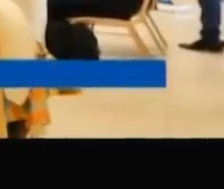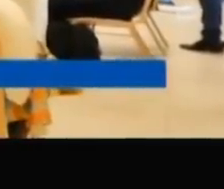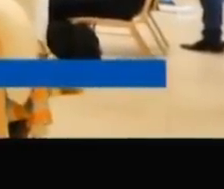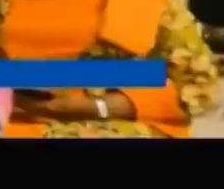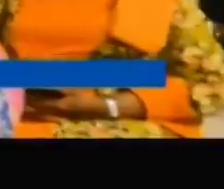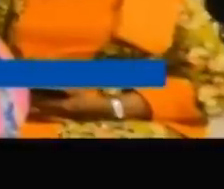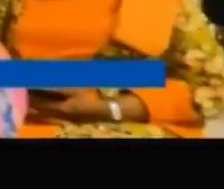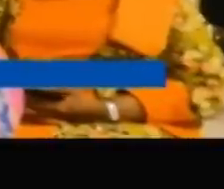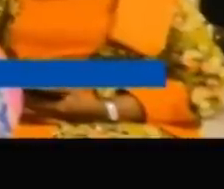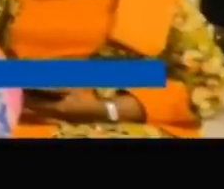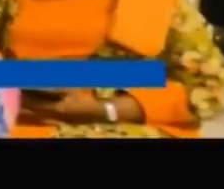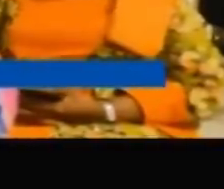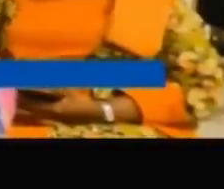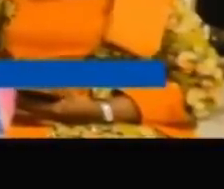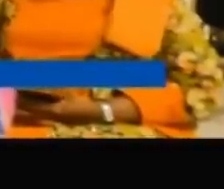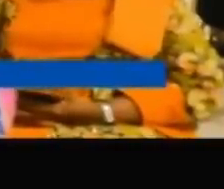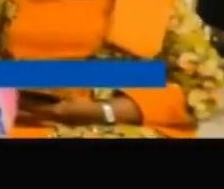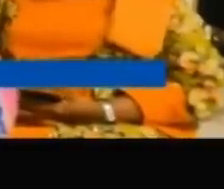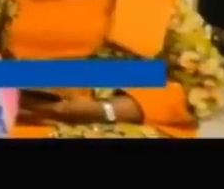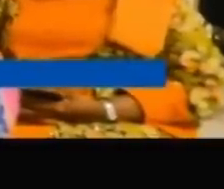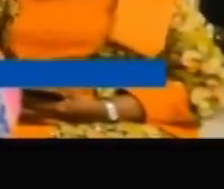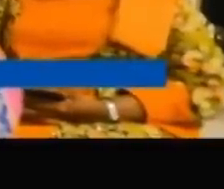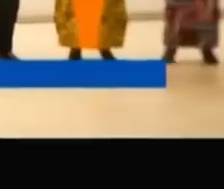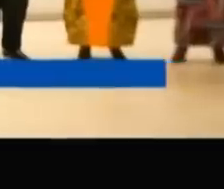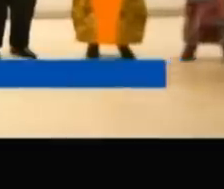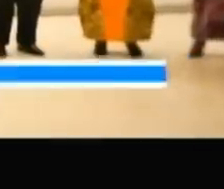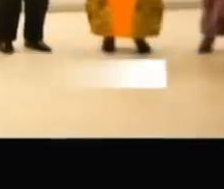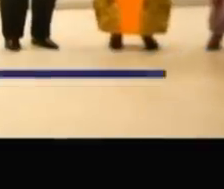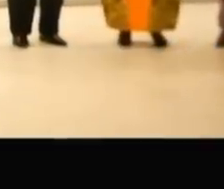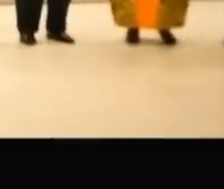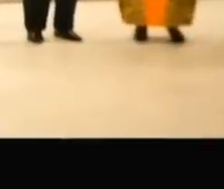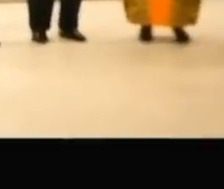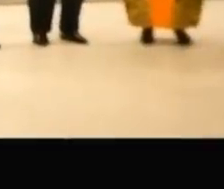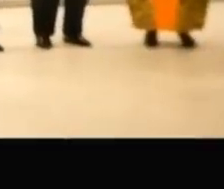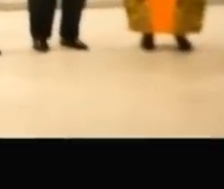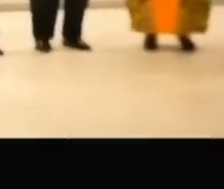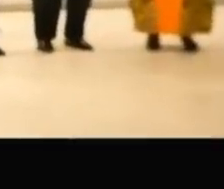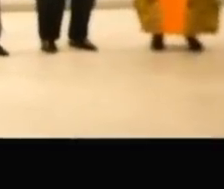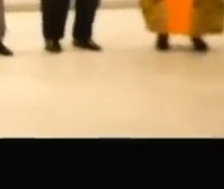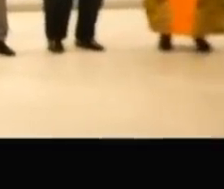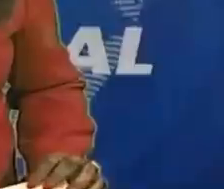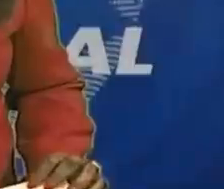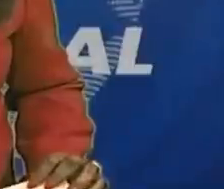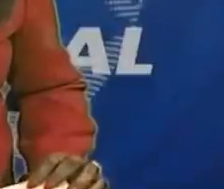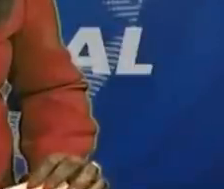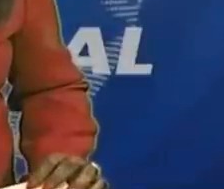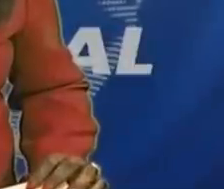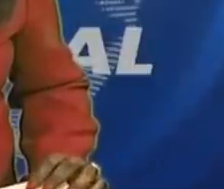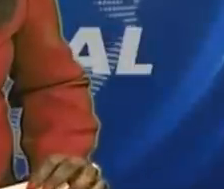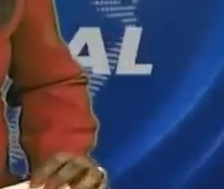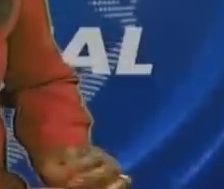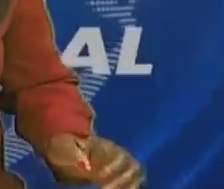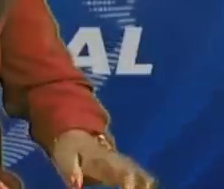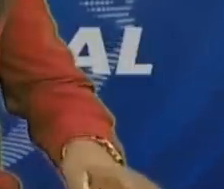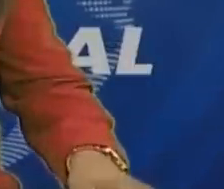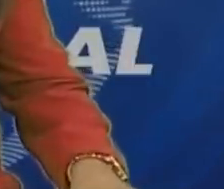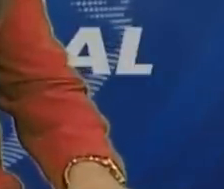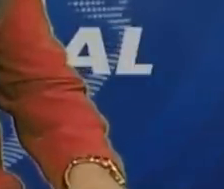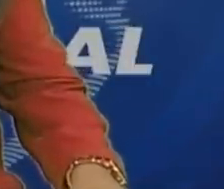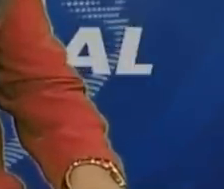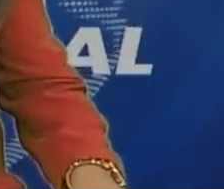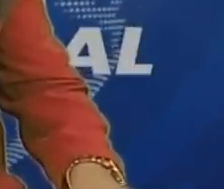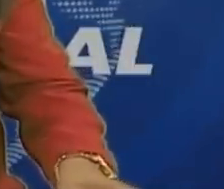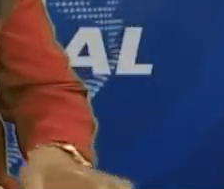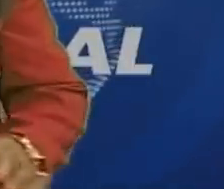et Enfants pour aider celles qui, sur le terrain, essaient de briser ce silence des plombs. Fin de ce journal, merci de